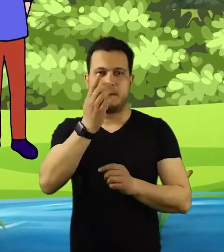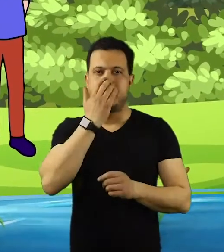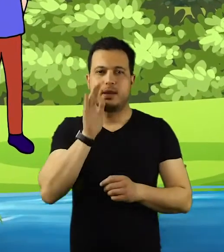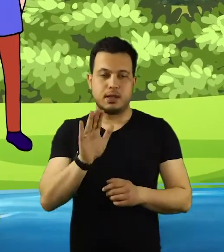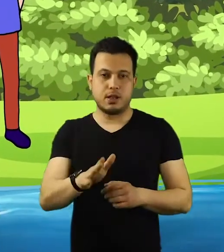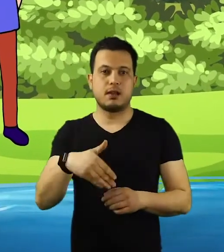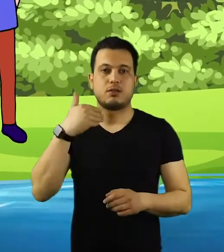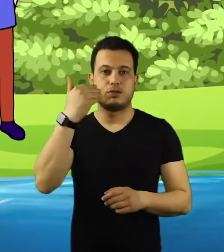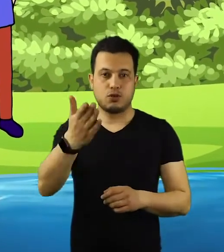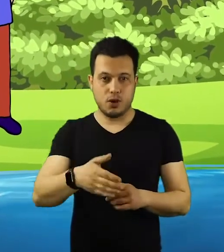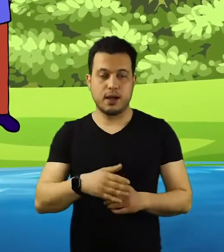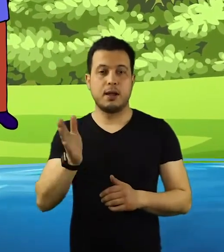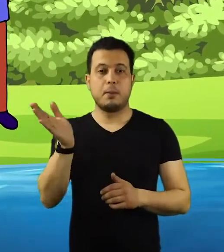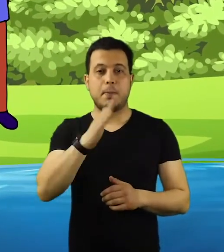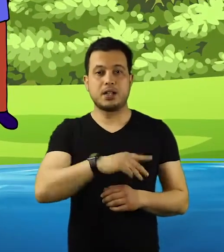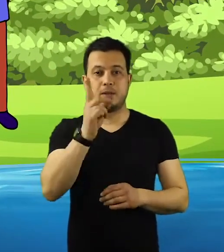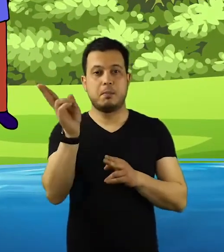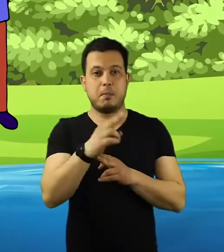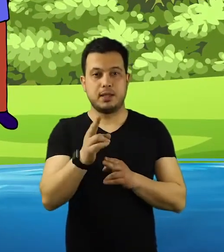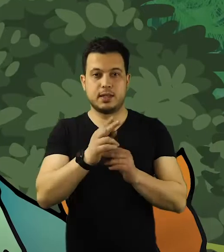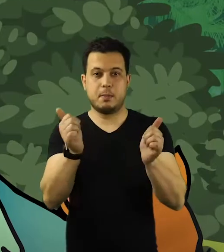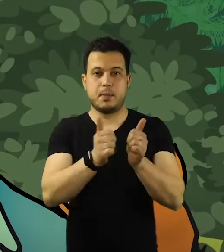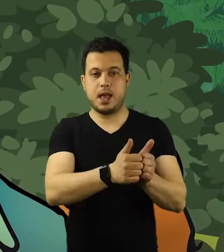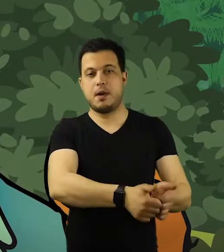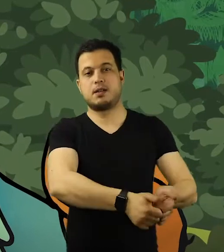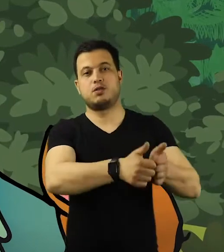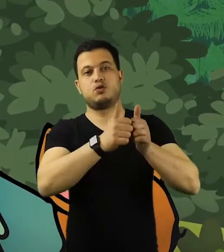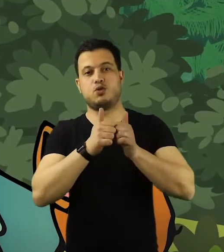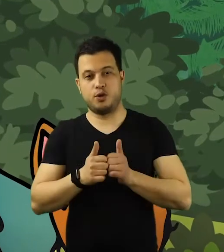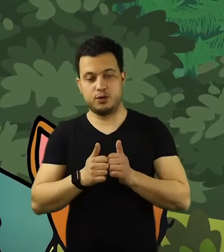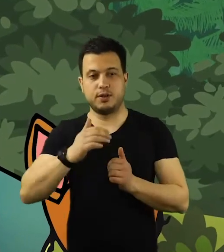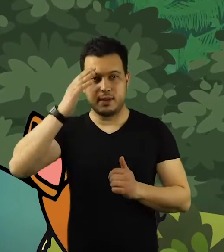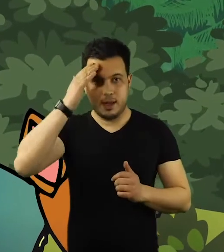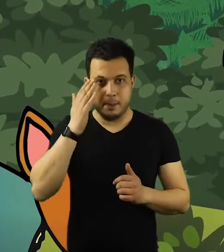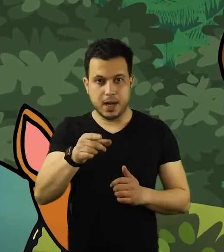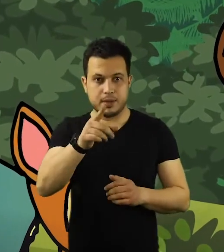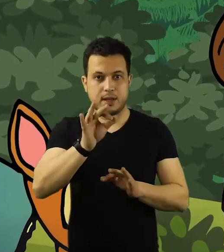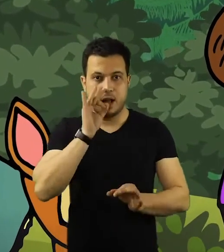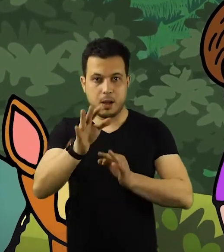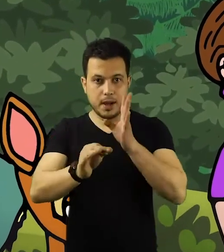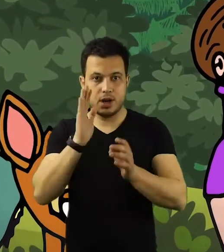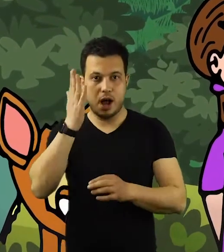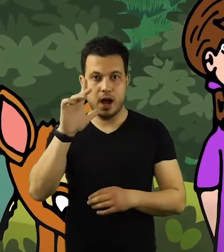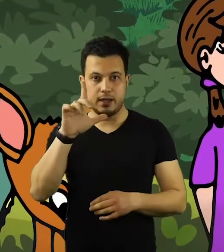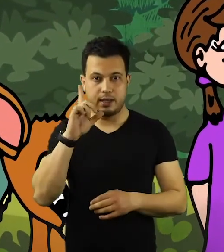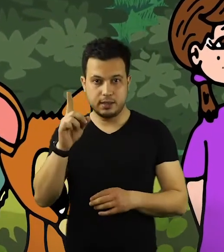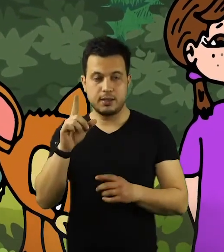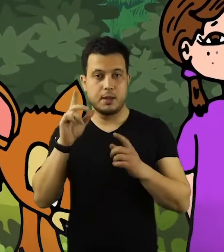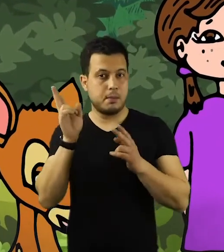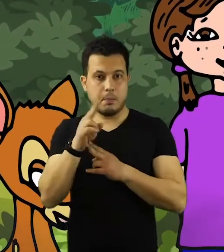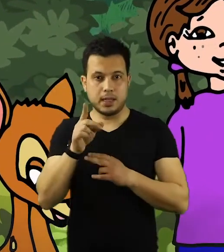bekleyişten sonra yanında başka bir balıkla geri döndü Merhaba Sen haberci aynalı sazan olmalısın